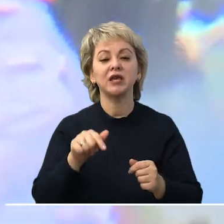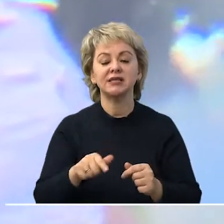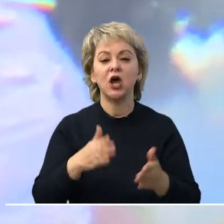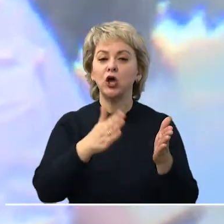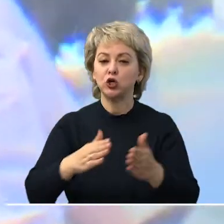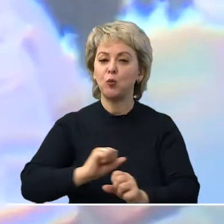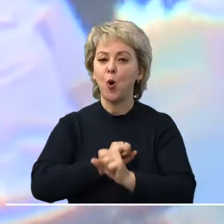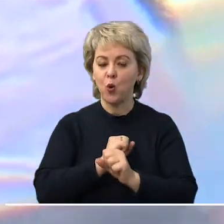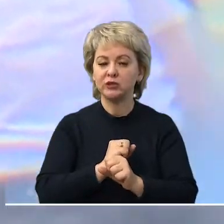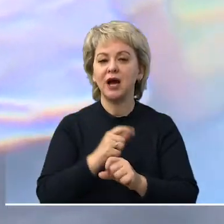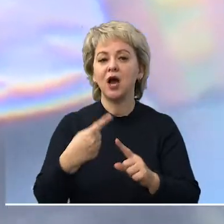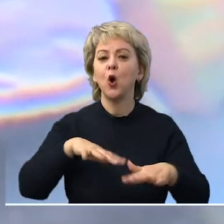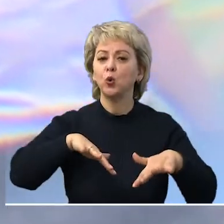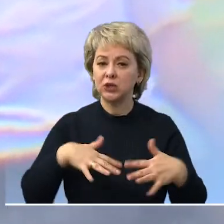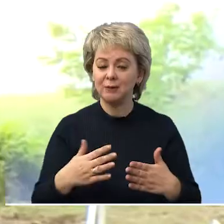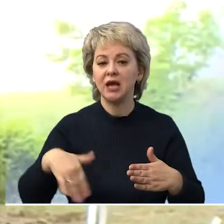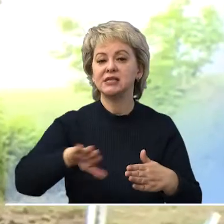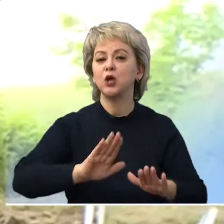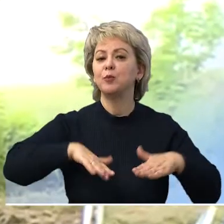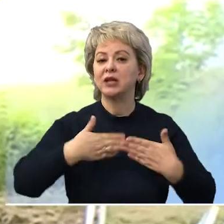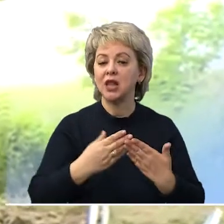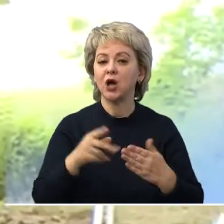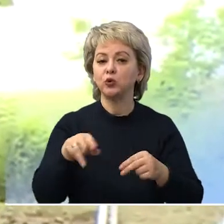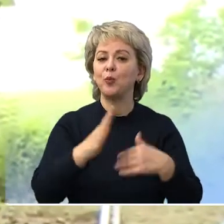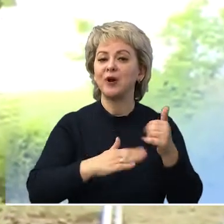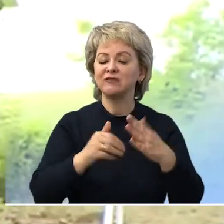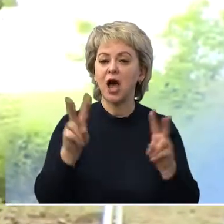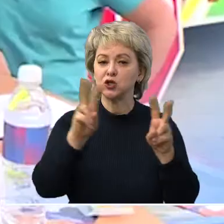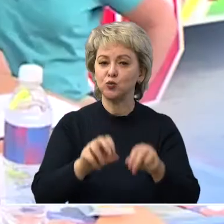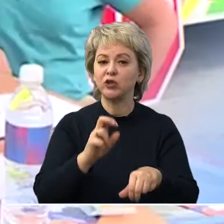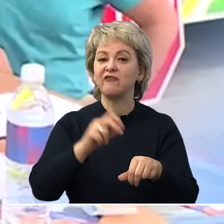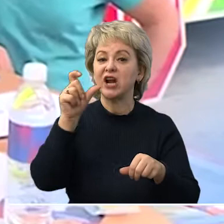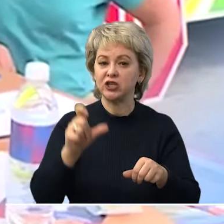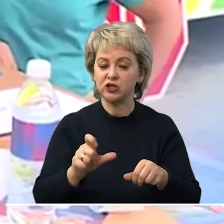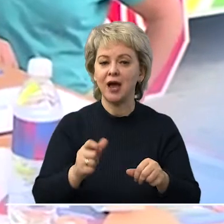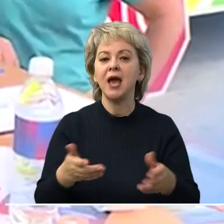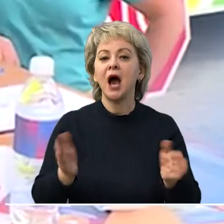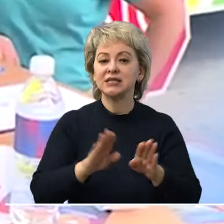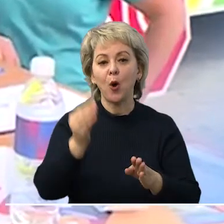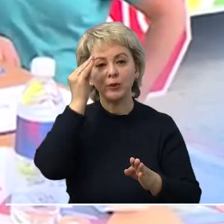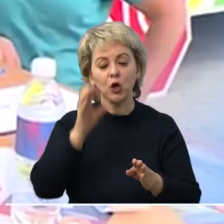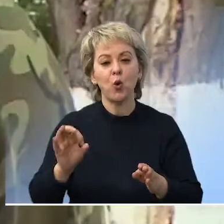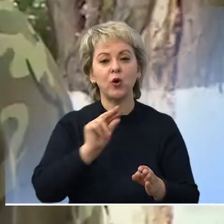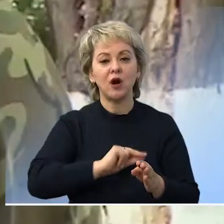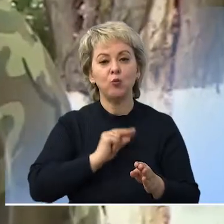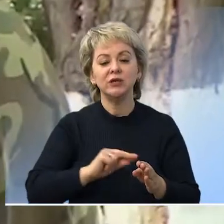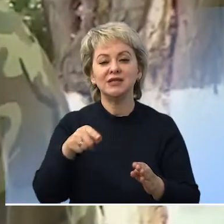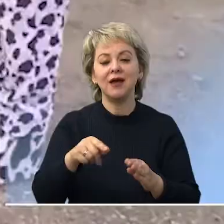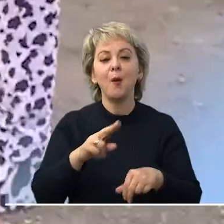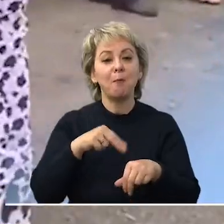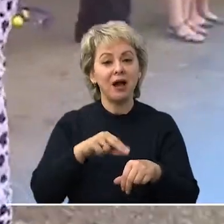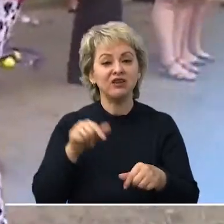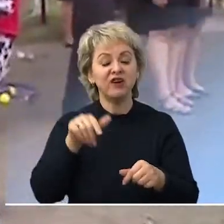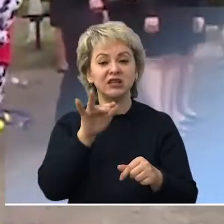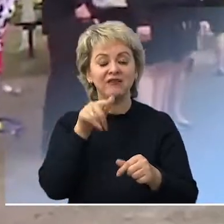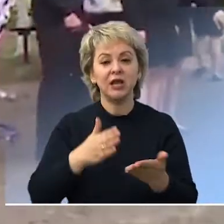поездок, режиме отдыха, признаках утомляемости и предлагают пройти профилактический осмотр врача и оставить мнение о работе дорожной полиции. В